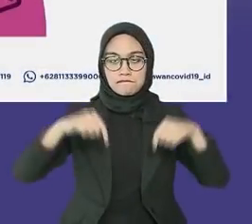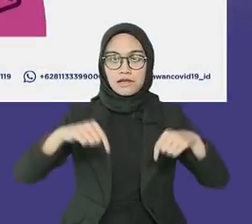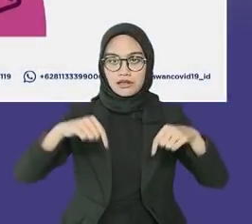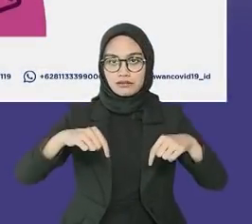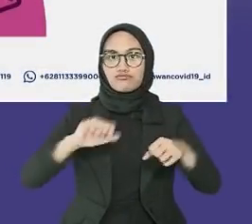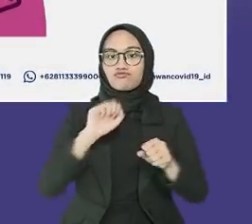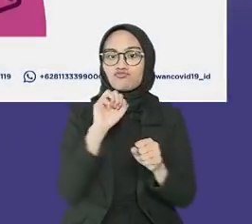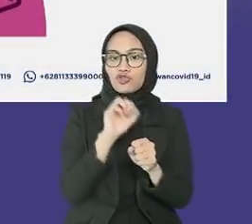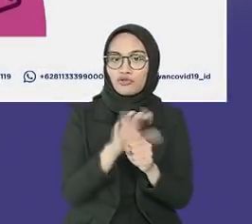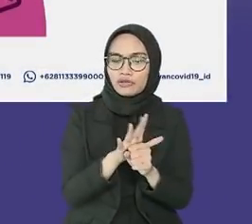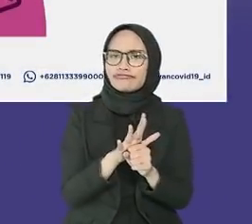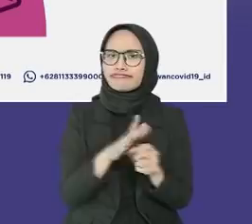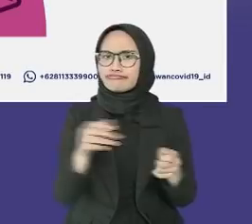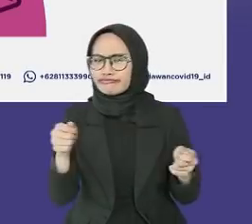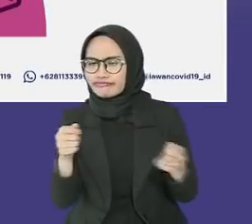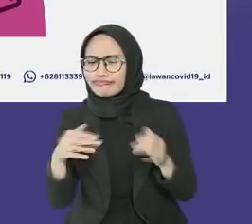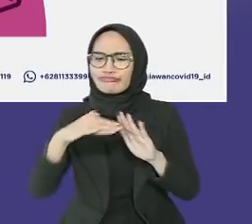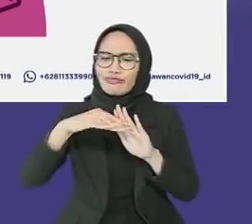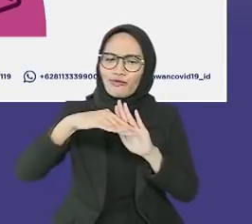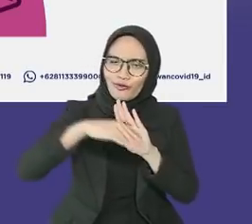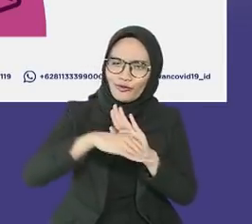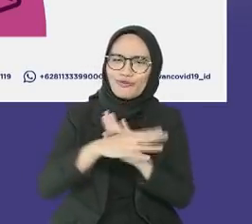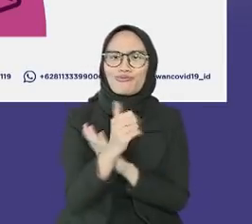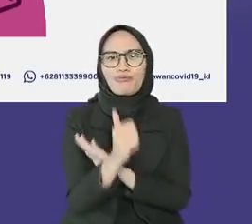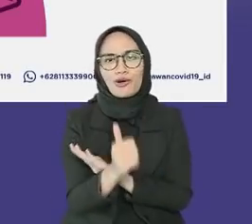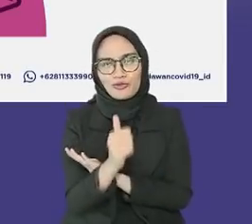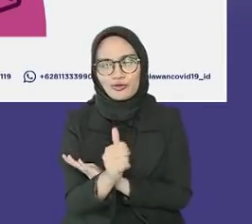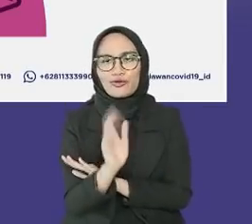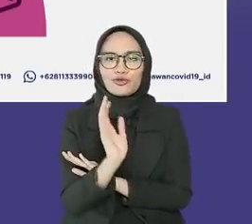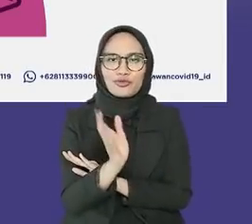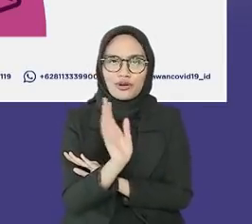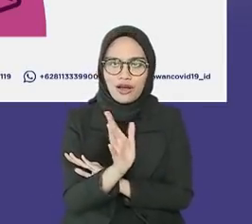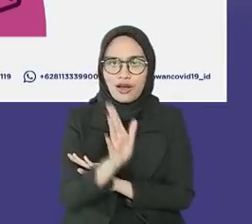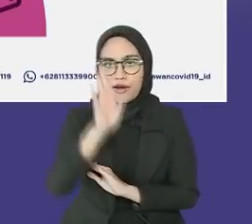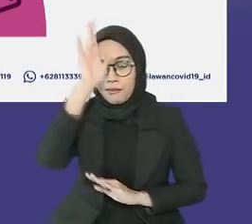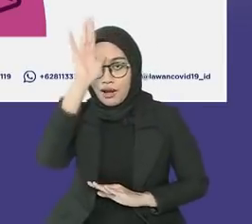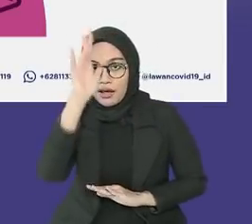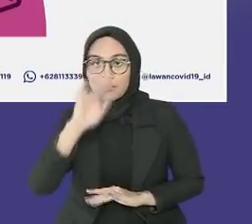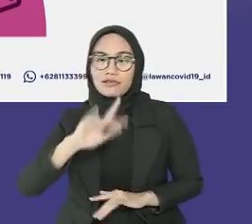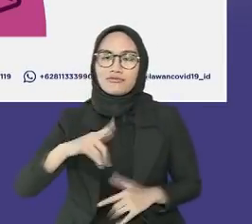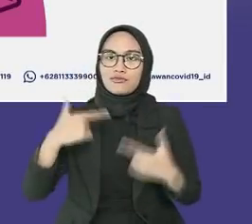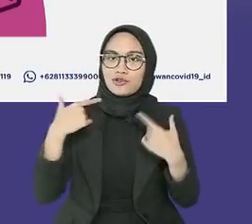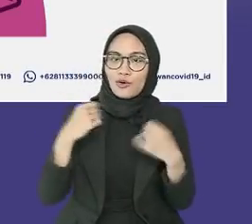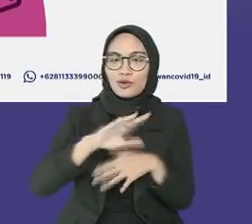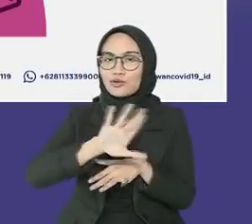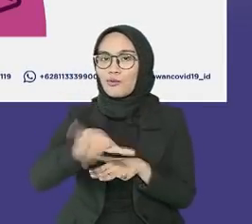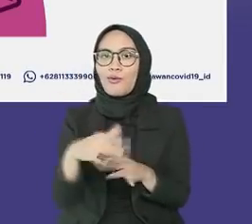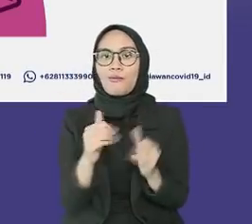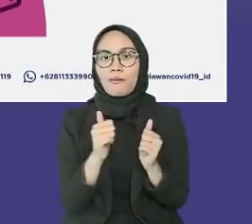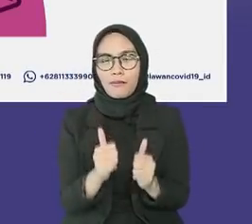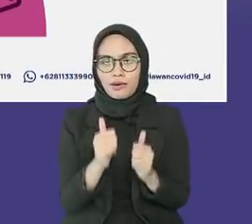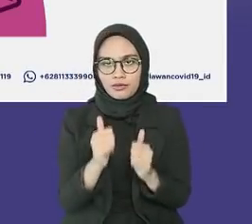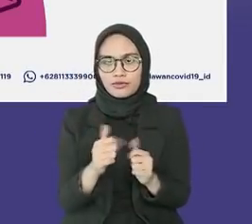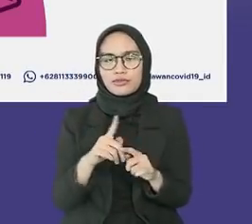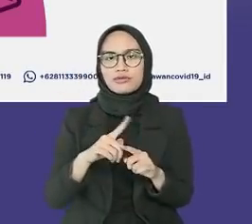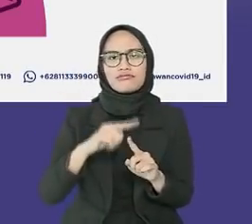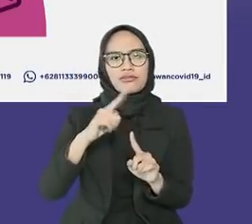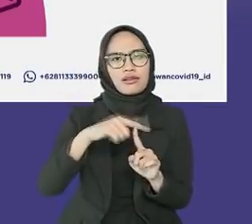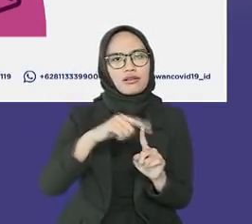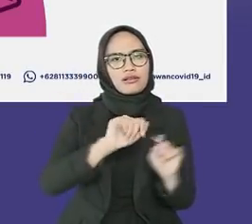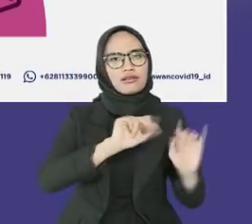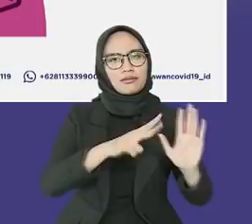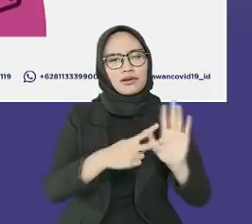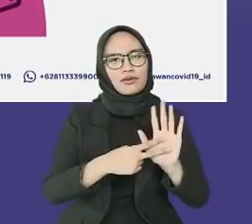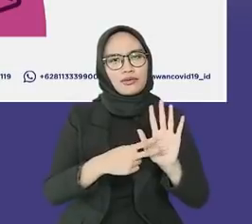di Indonesia semakin terkendali, baik di wilayah Pulau Jawa Bali maupun non-Jawa Bali. Pertanggal